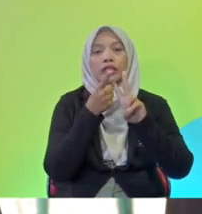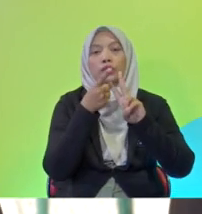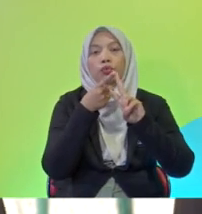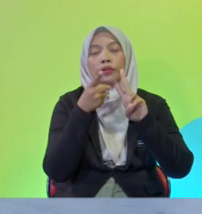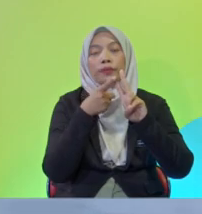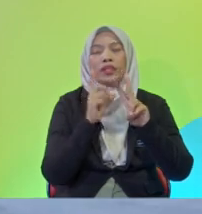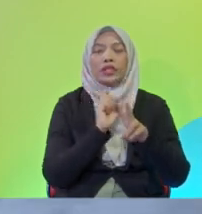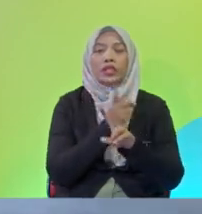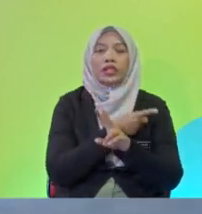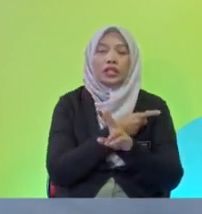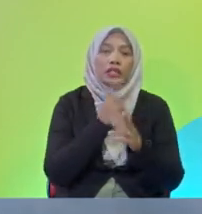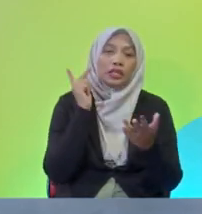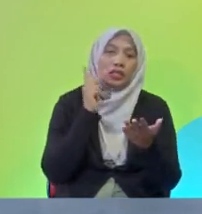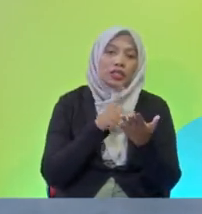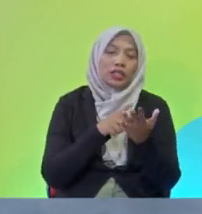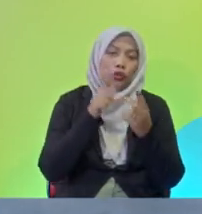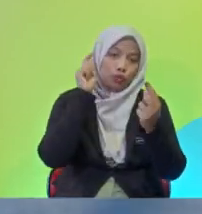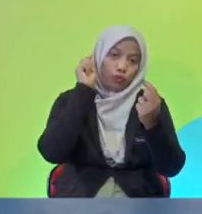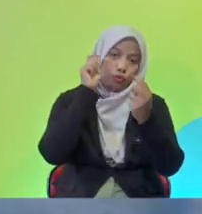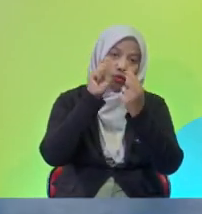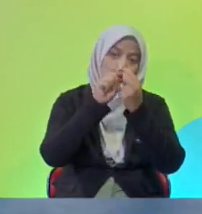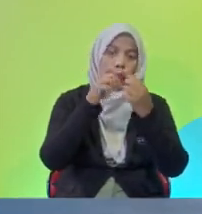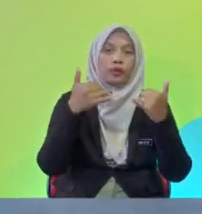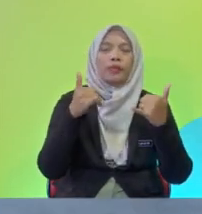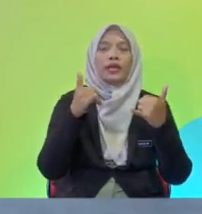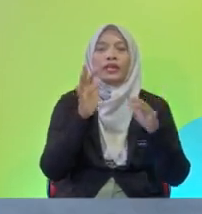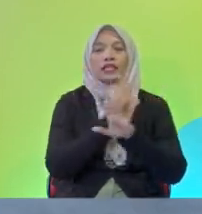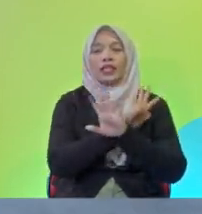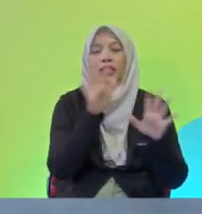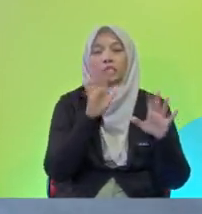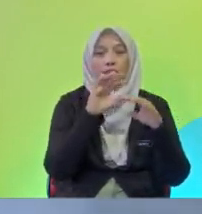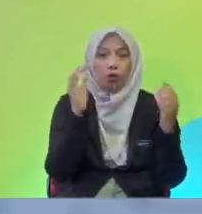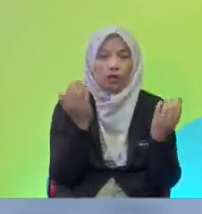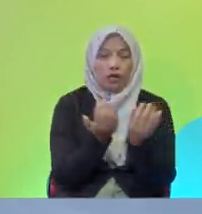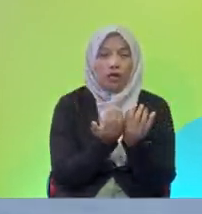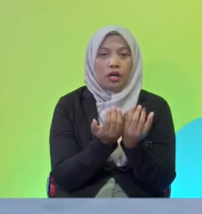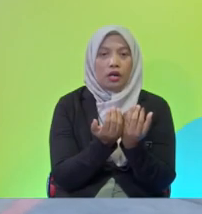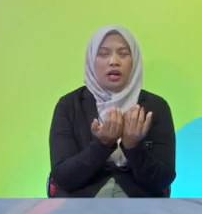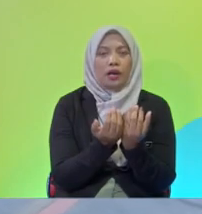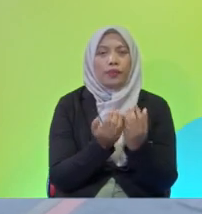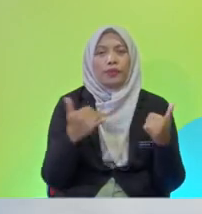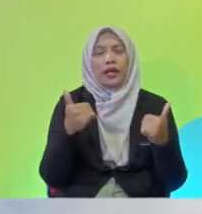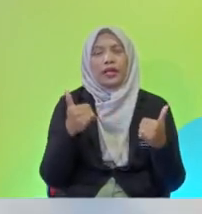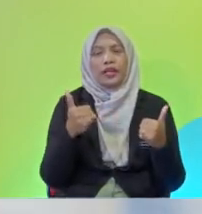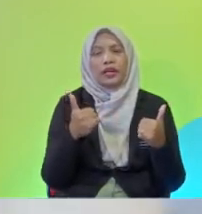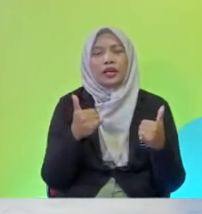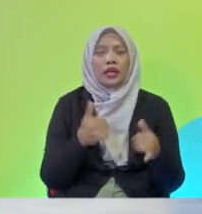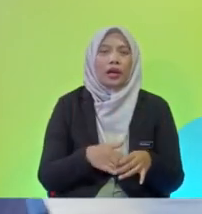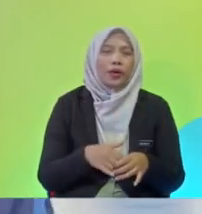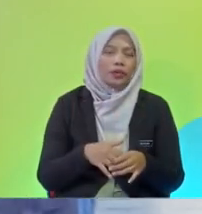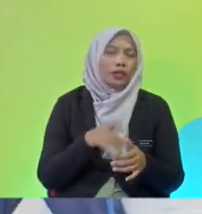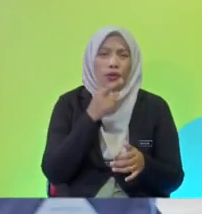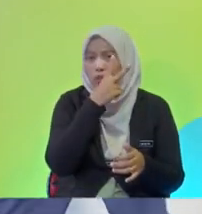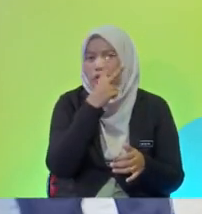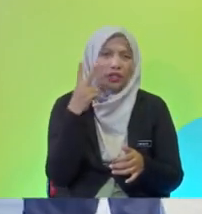Kedua, kita kena tujukan kepada pemain yang tiada bola dan pemain yang macam leka mungkin dipandang ke